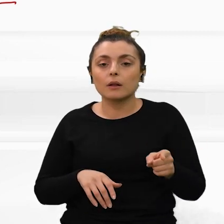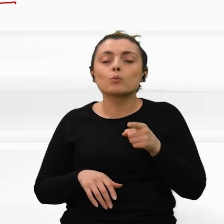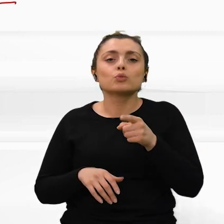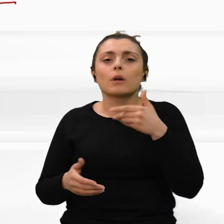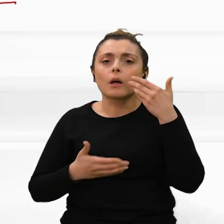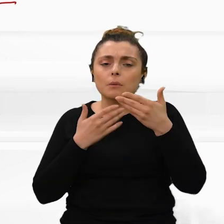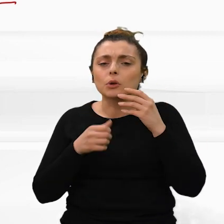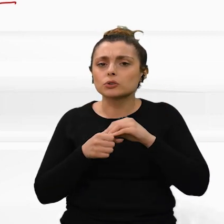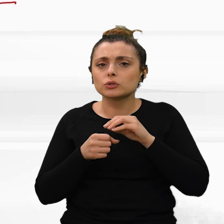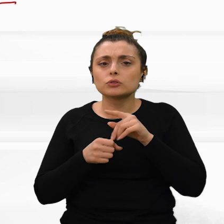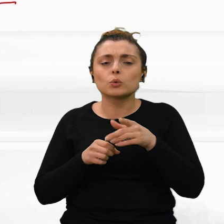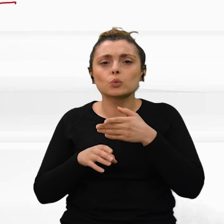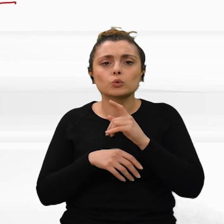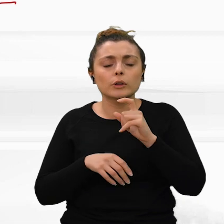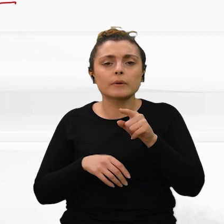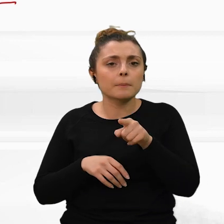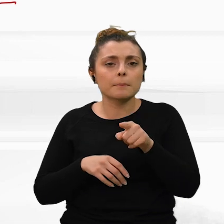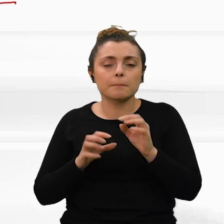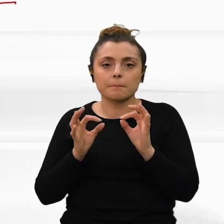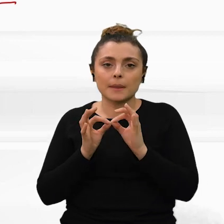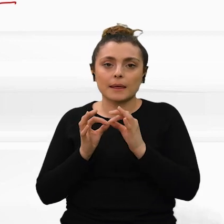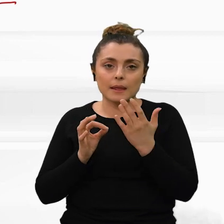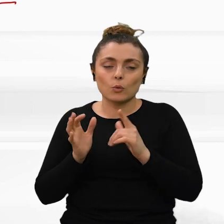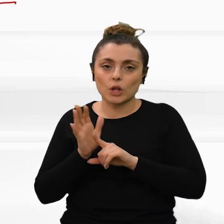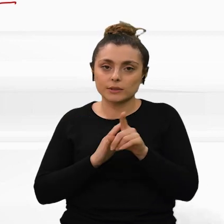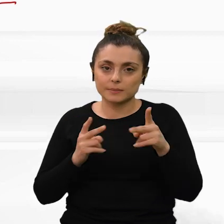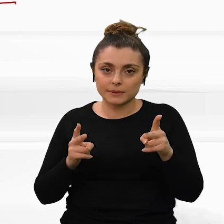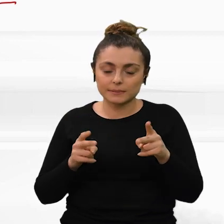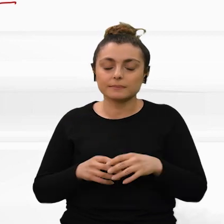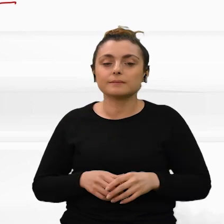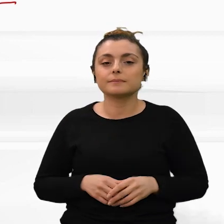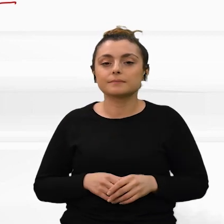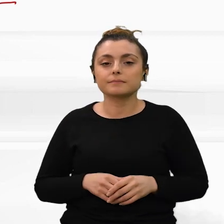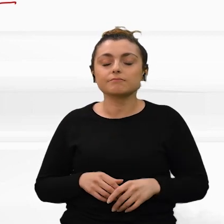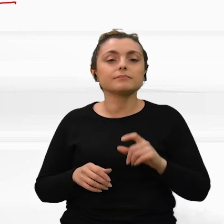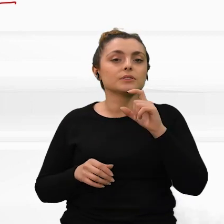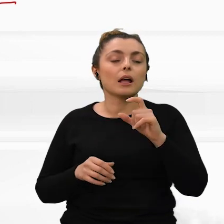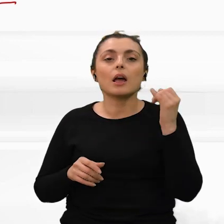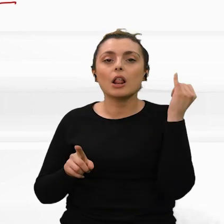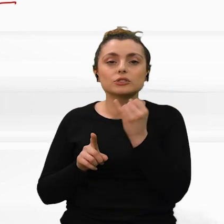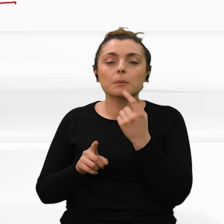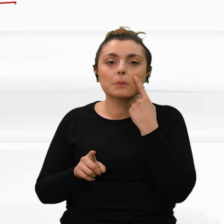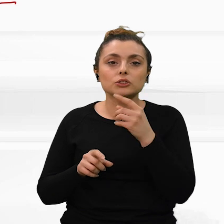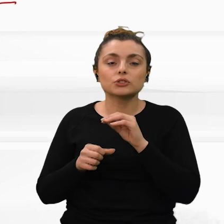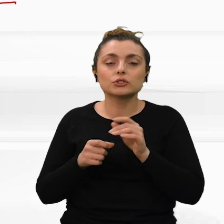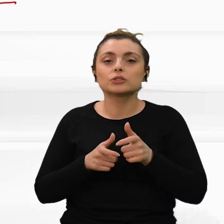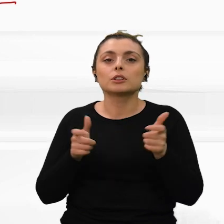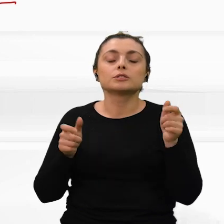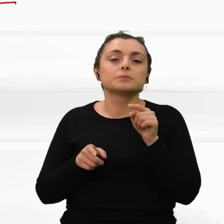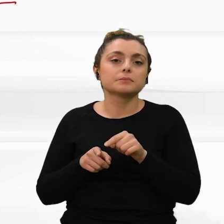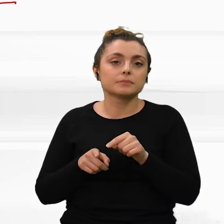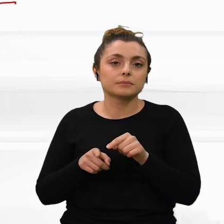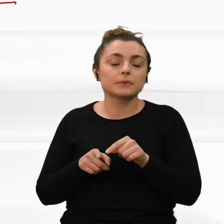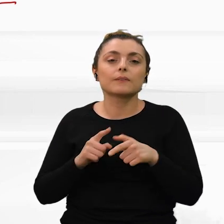Evet bu ifadelerden Doğru cevabı mız B seçeneğinde ulaşabilirsiniz bizce eleştirel bakış açısını